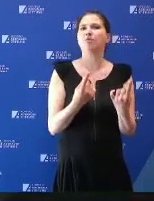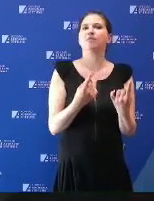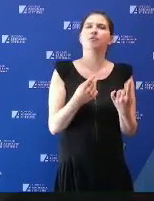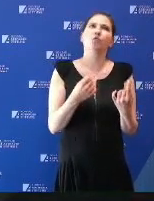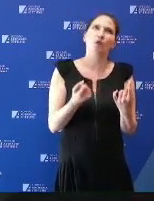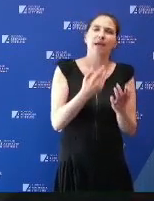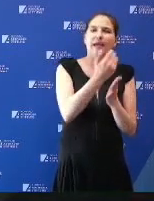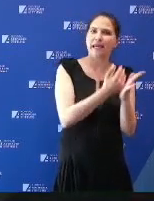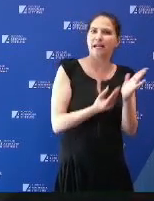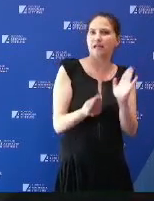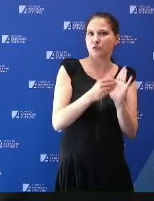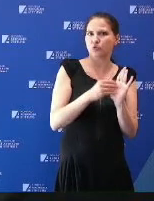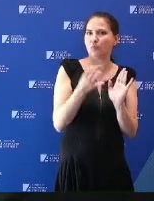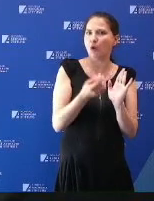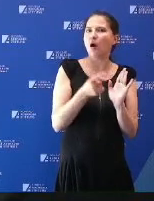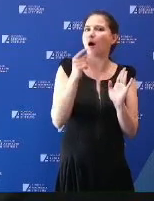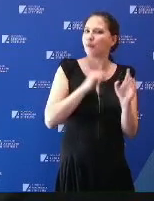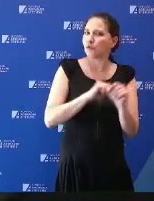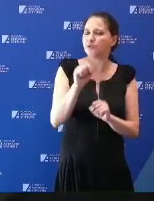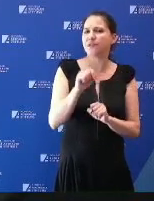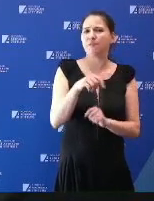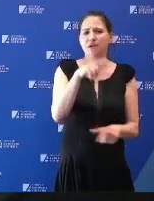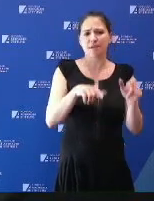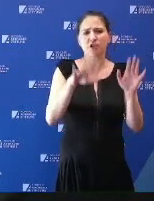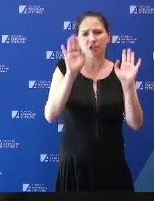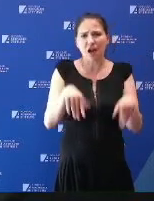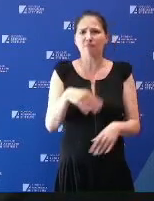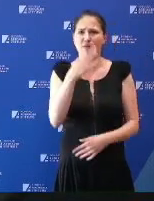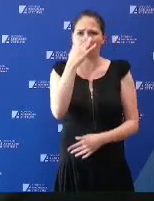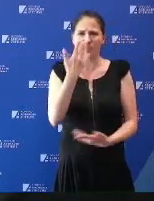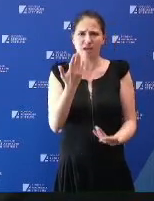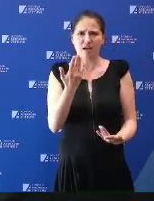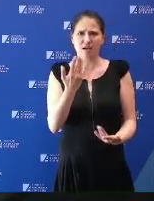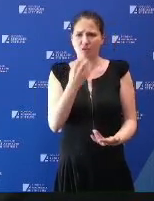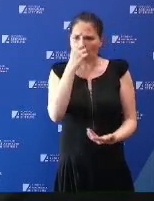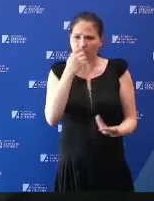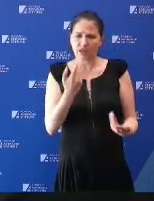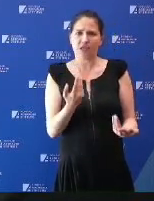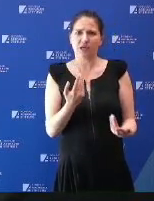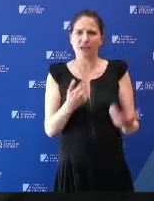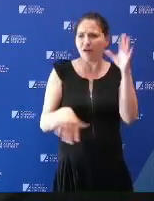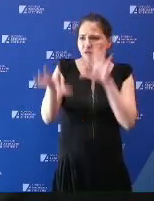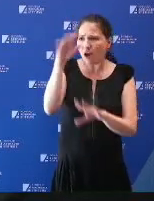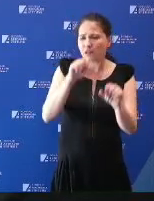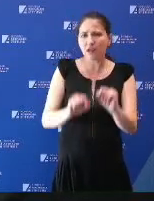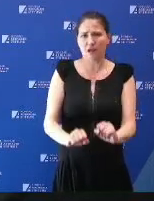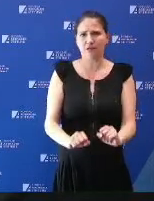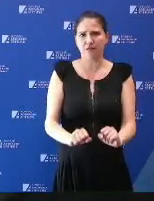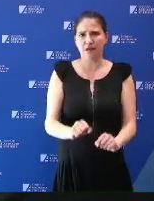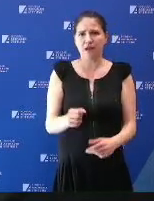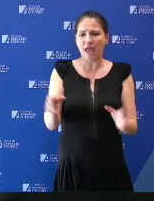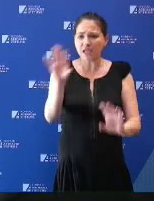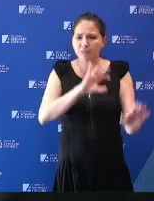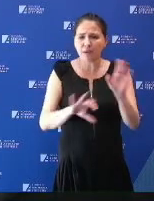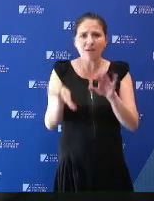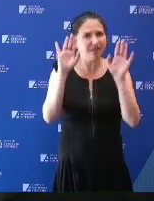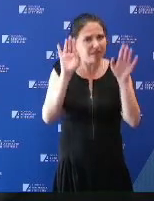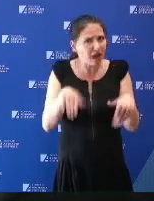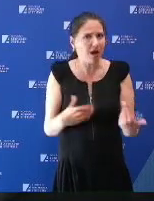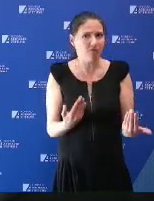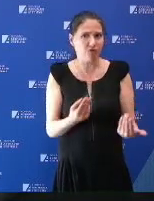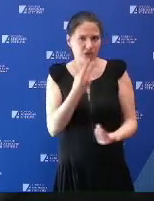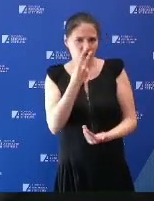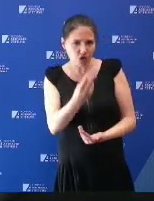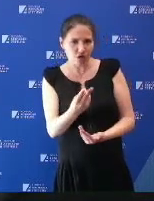Wir müssen wirklich hier an der Stelle arbeiten, um dieses auch erfahren zu können, experimentieren zu können und sehen zu